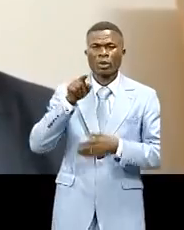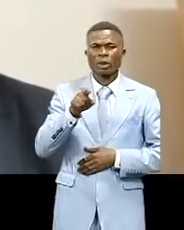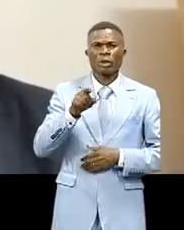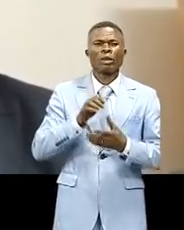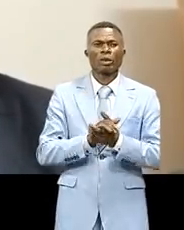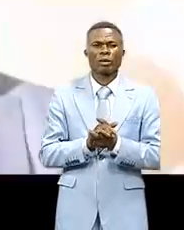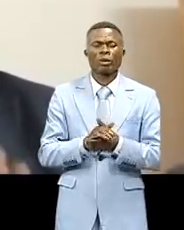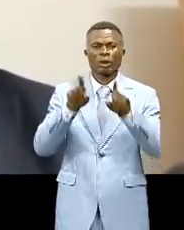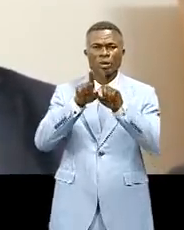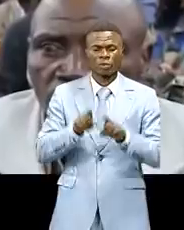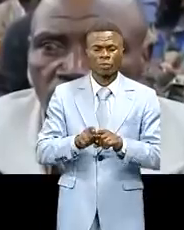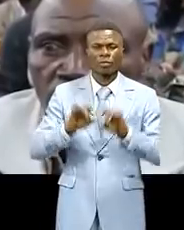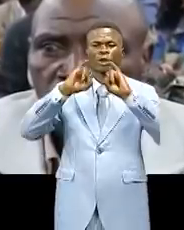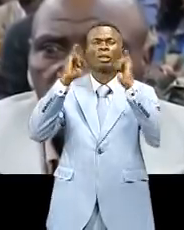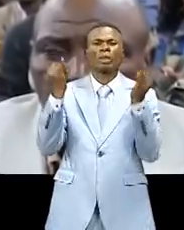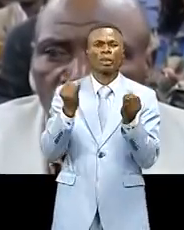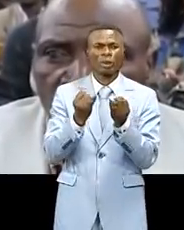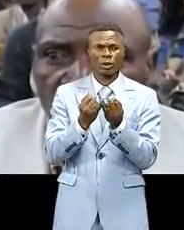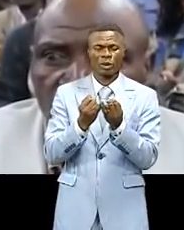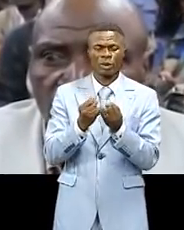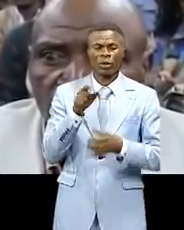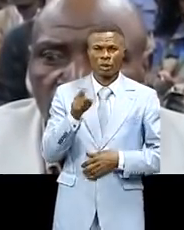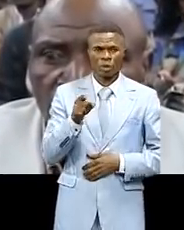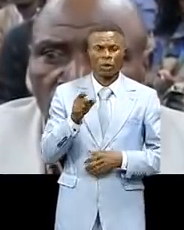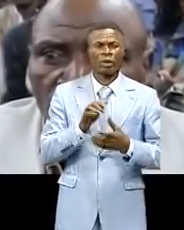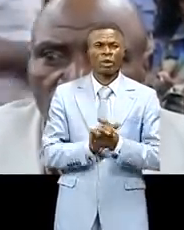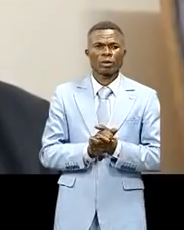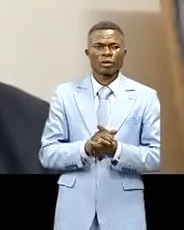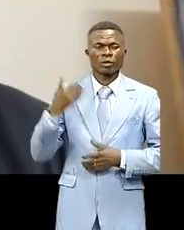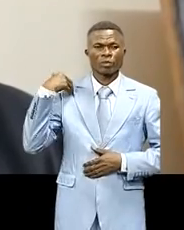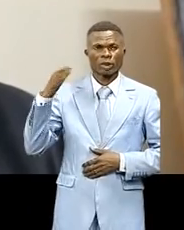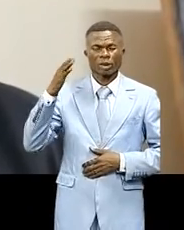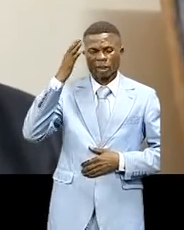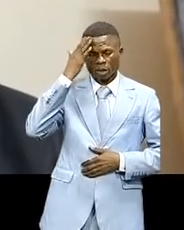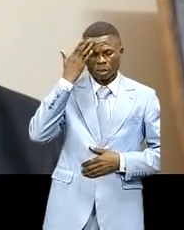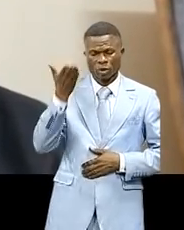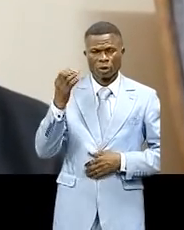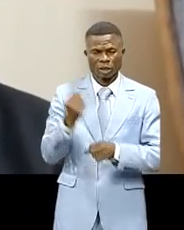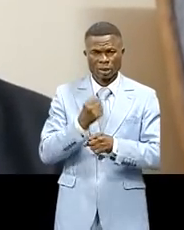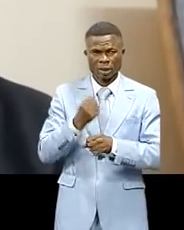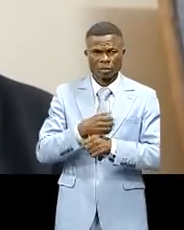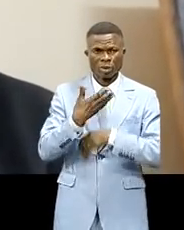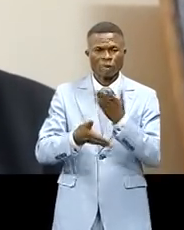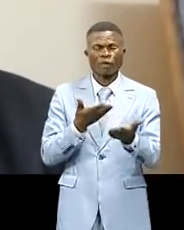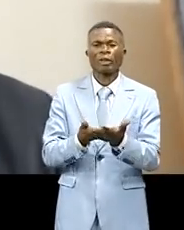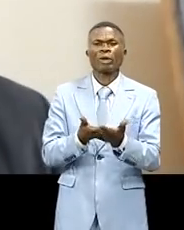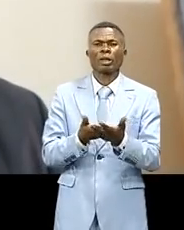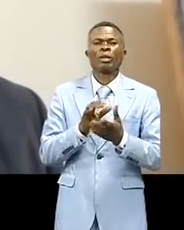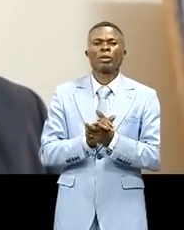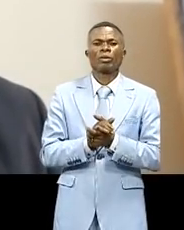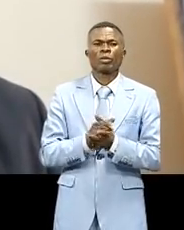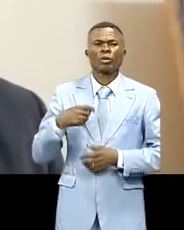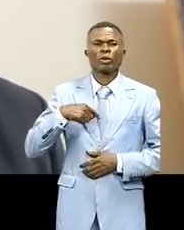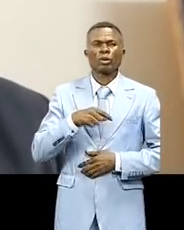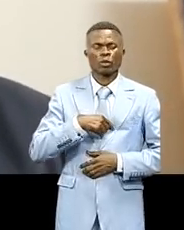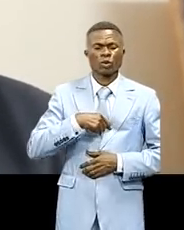et ses luttes de l'industrie julien paluku kahongya est inconscient il travail qui a été fait et vous